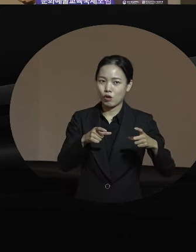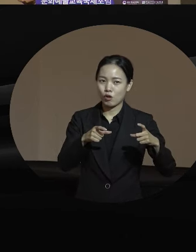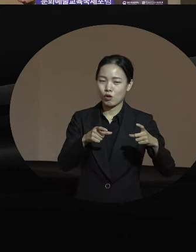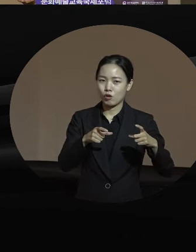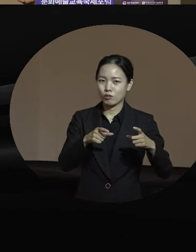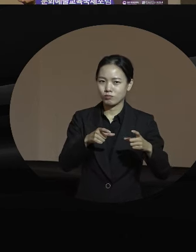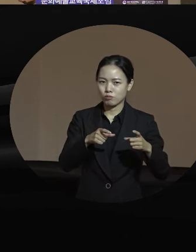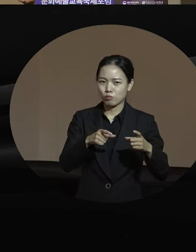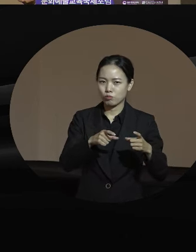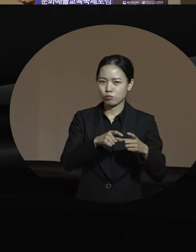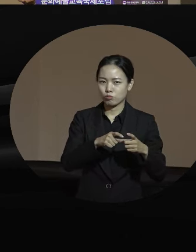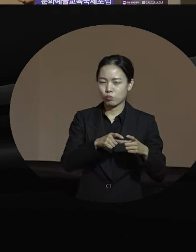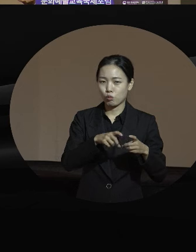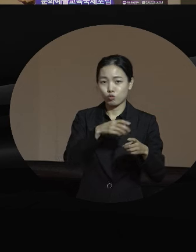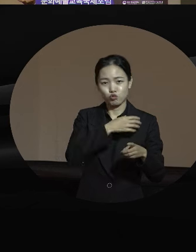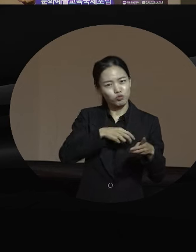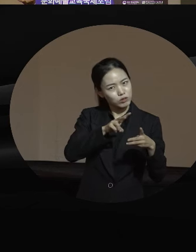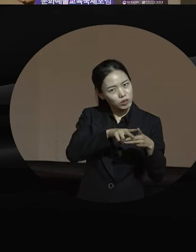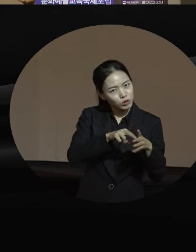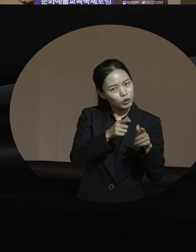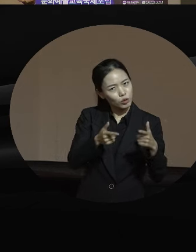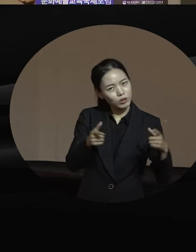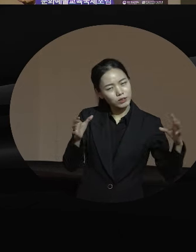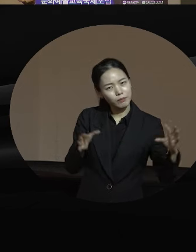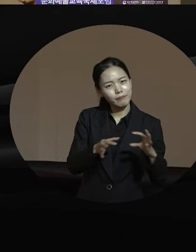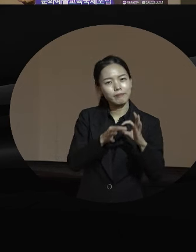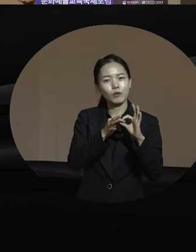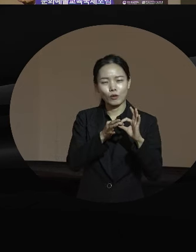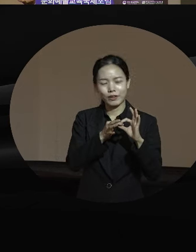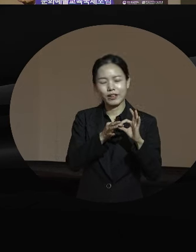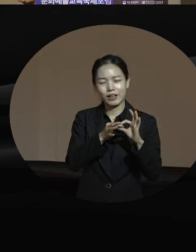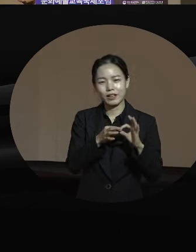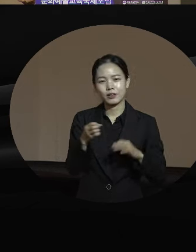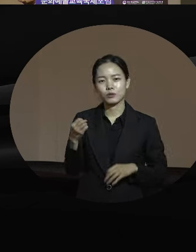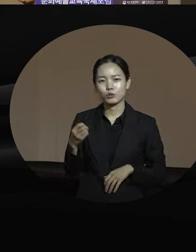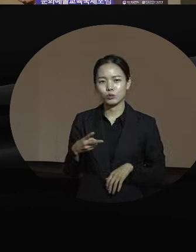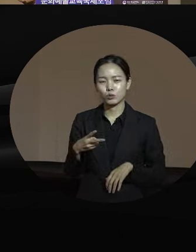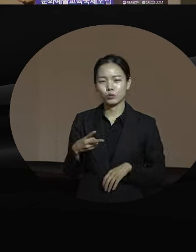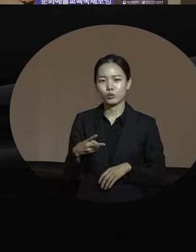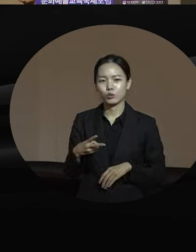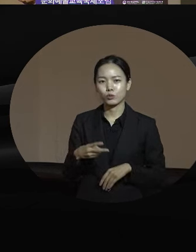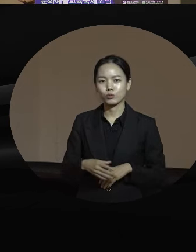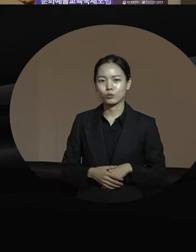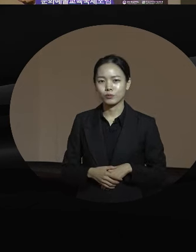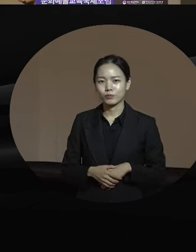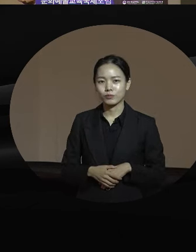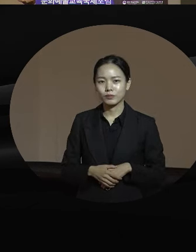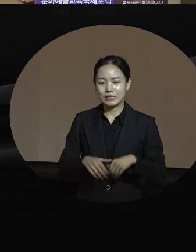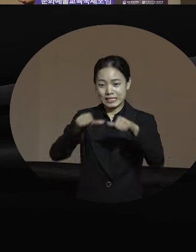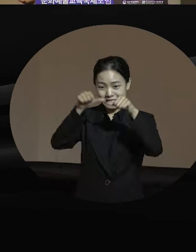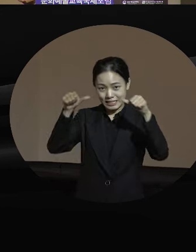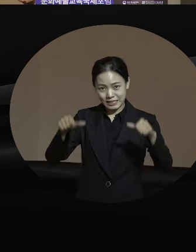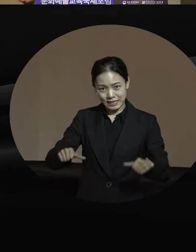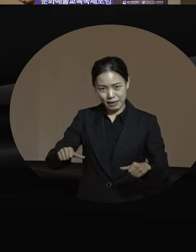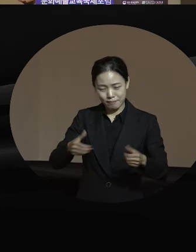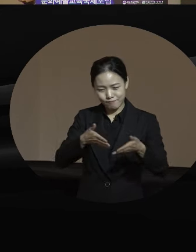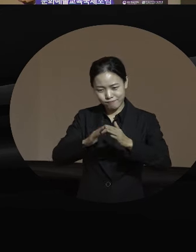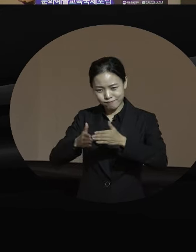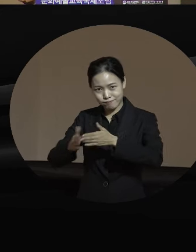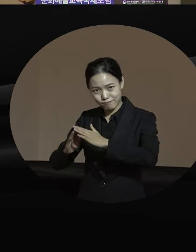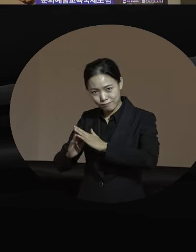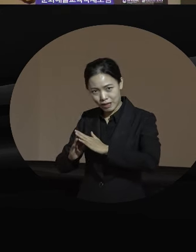문화예술 교육을 지원하고 있고 또 17개 광역문화예술교육지원센터에서는 지역문화예술교육 기반 구축 사업을 통해서